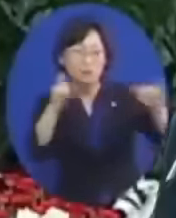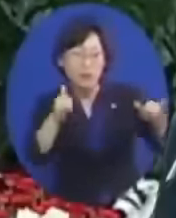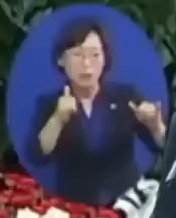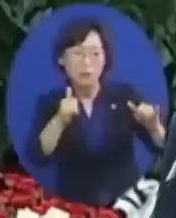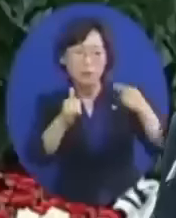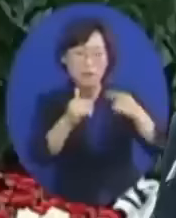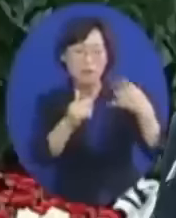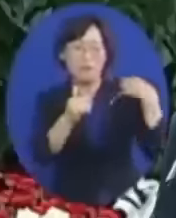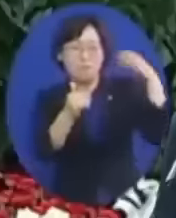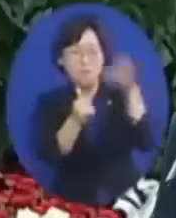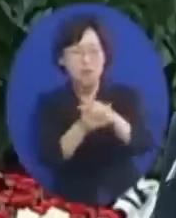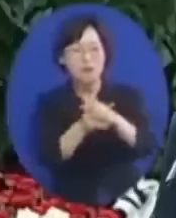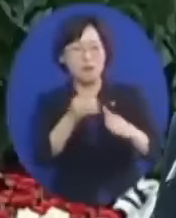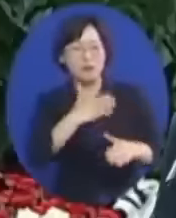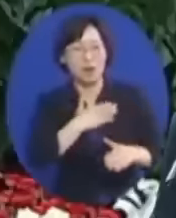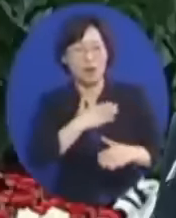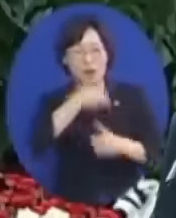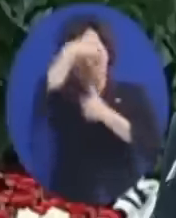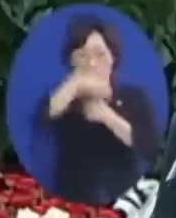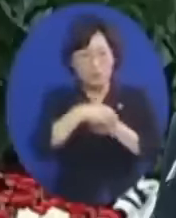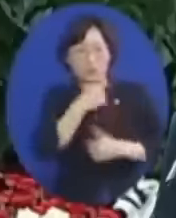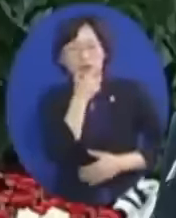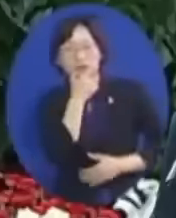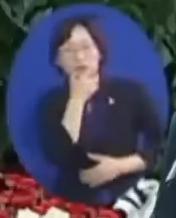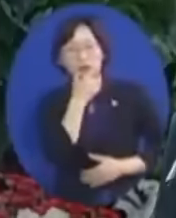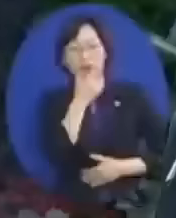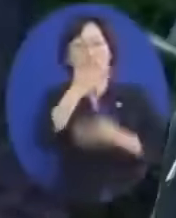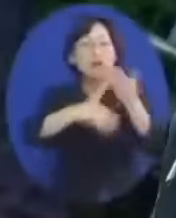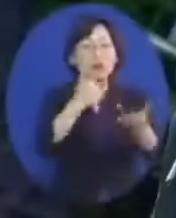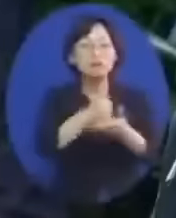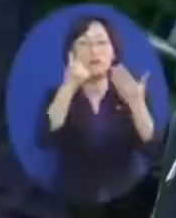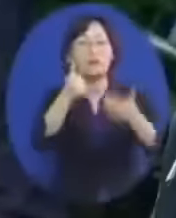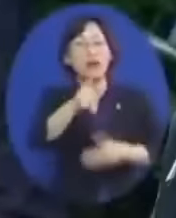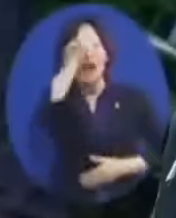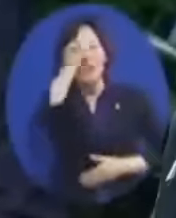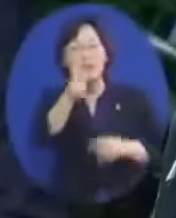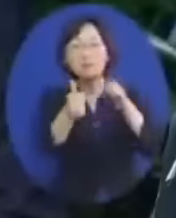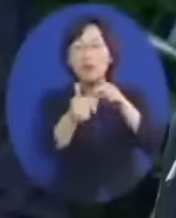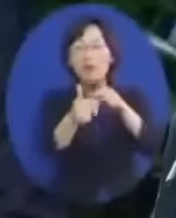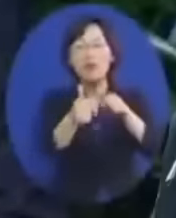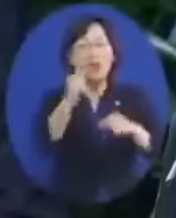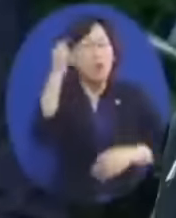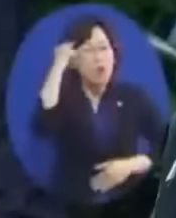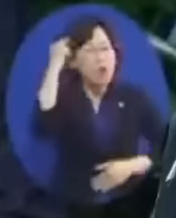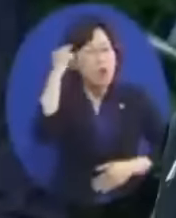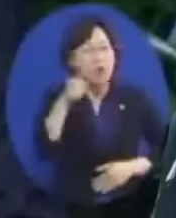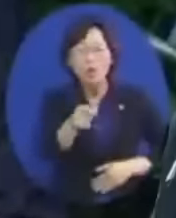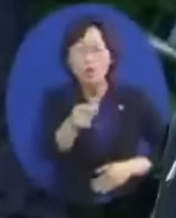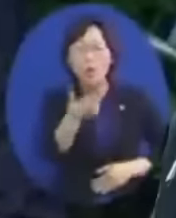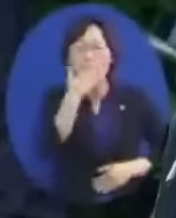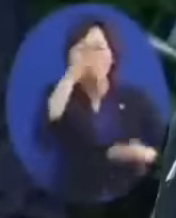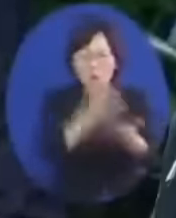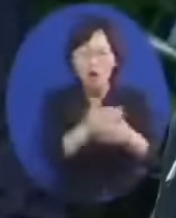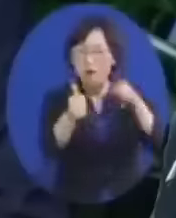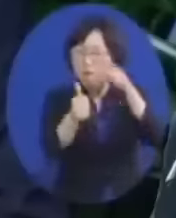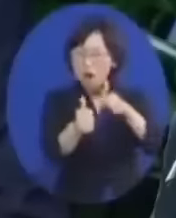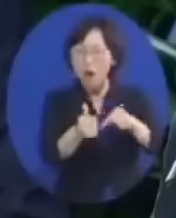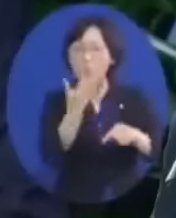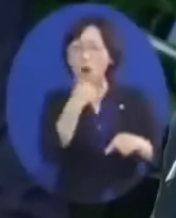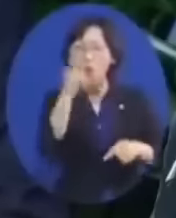사람에게 맡기고 자기가 죄에서 면하고 싶습니다. 하나님께서 아담아, 네가 왜 내가 먹지 말라는 실과를